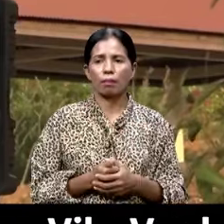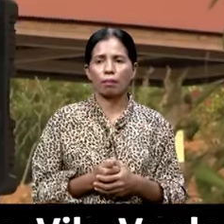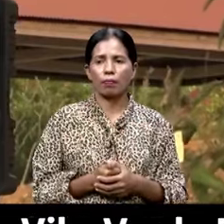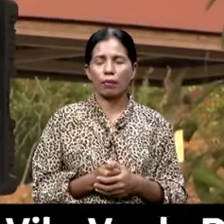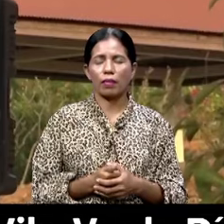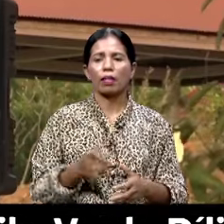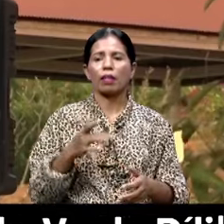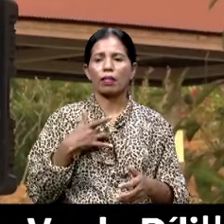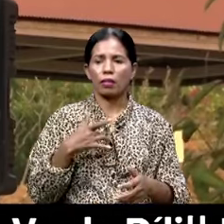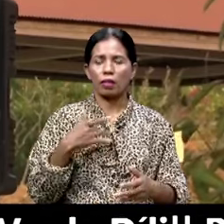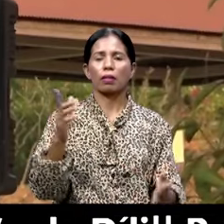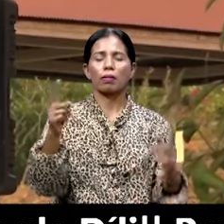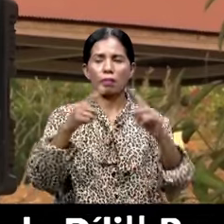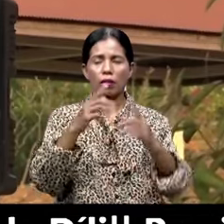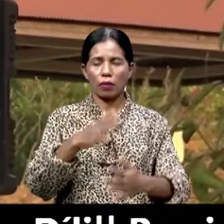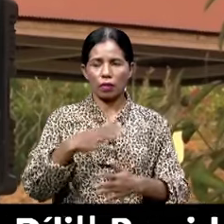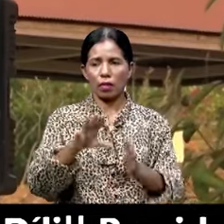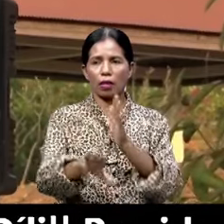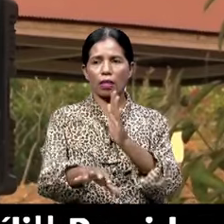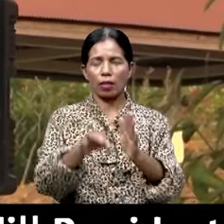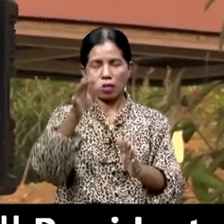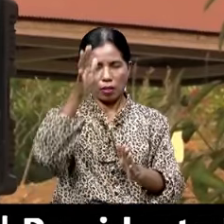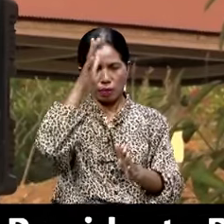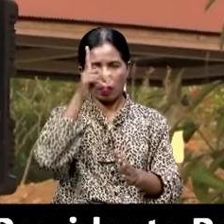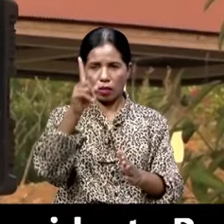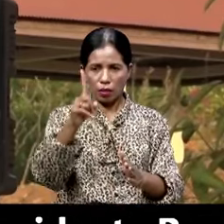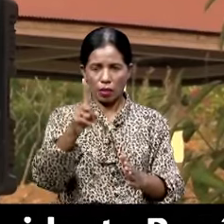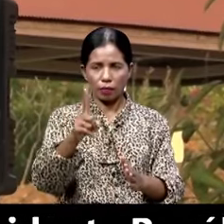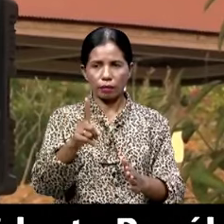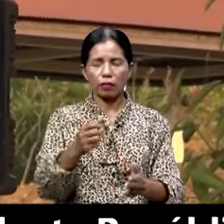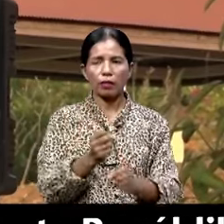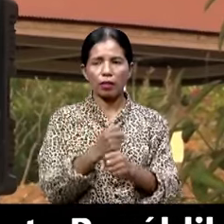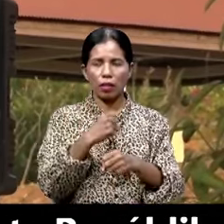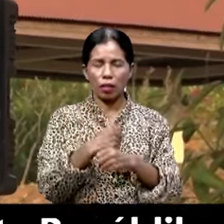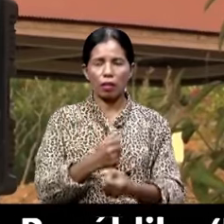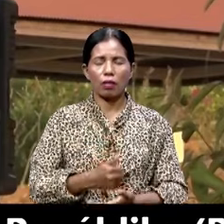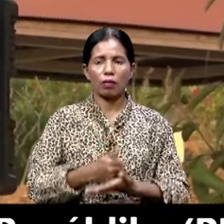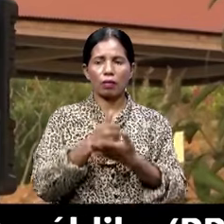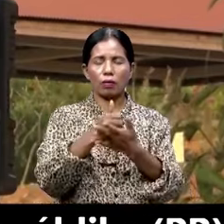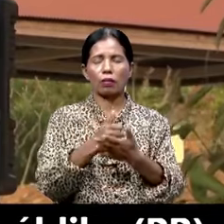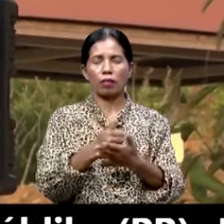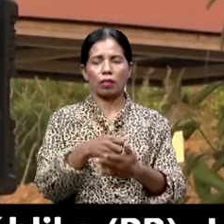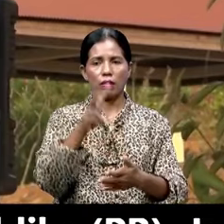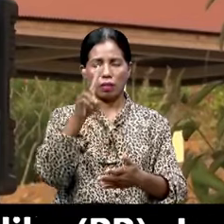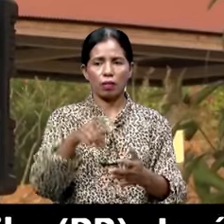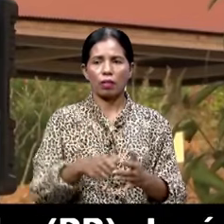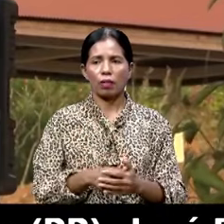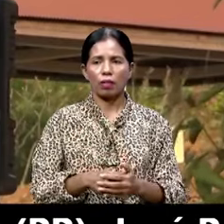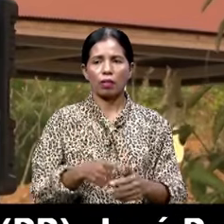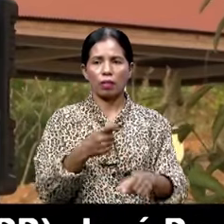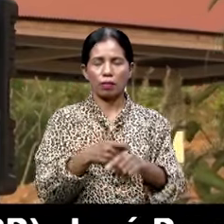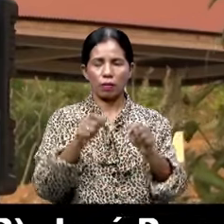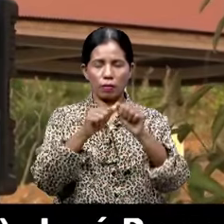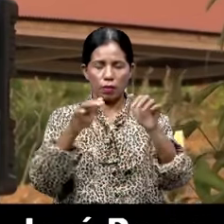senti ba haksolo, tamba hetam bela ama ida nebe halu servi ia etapa rua. Sia tempo